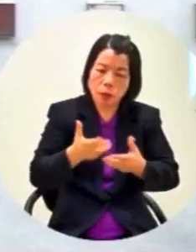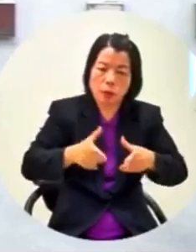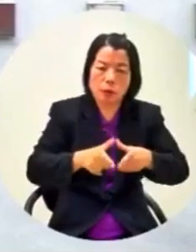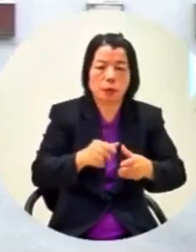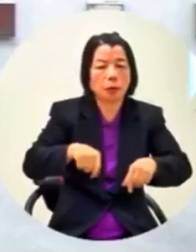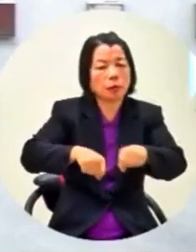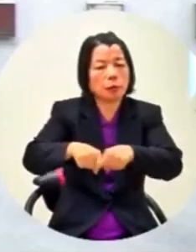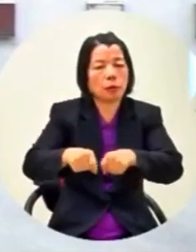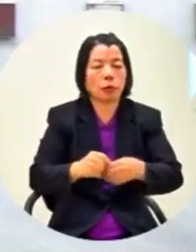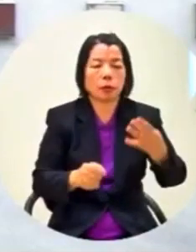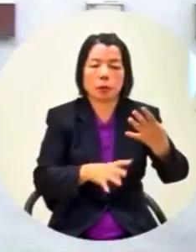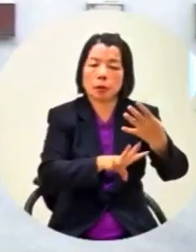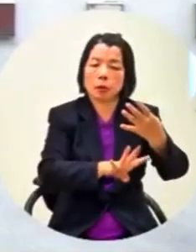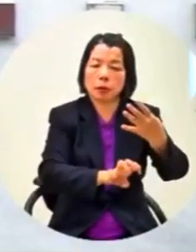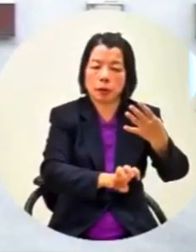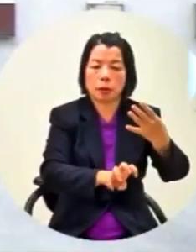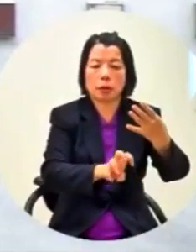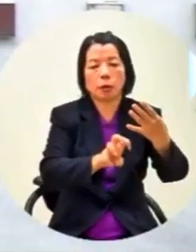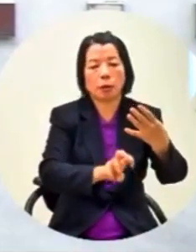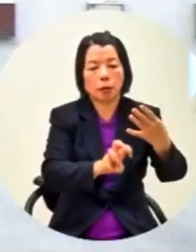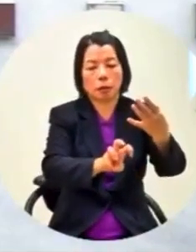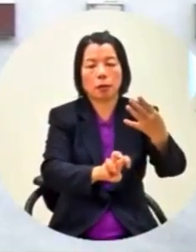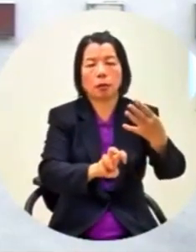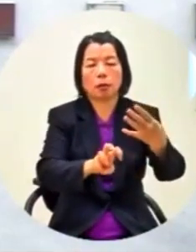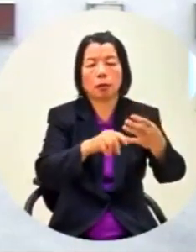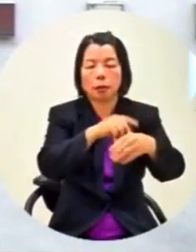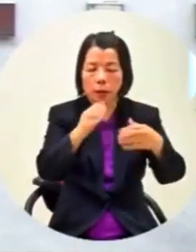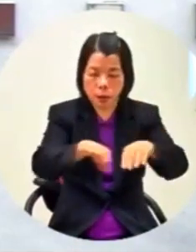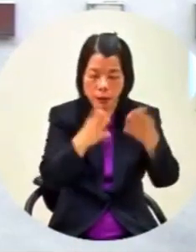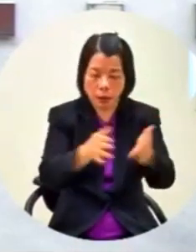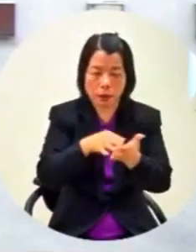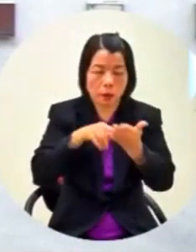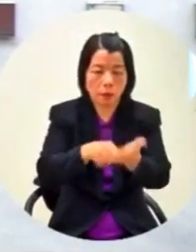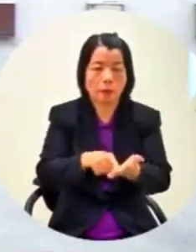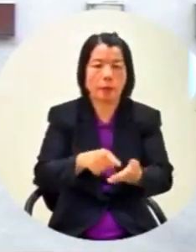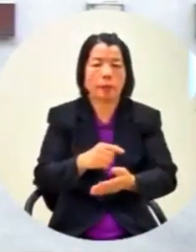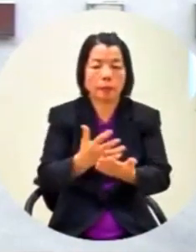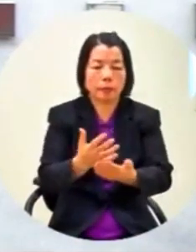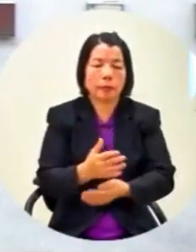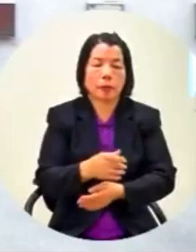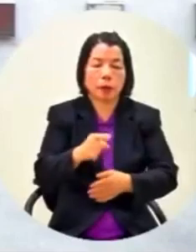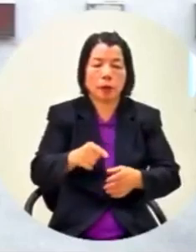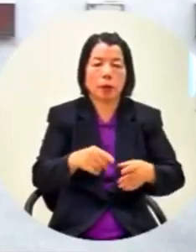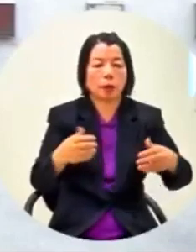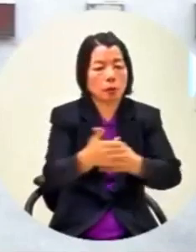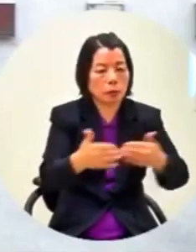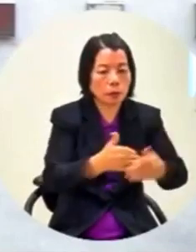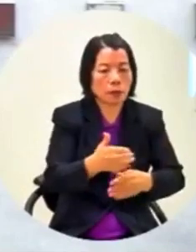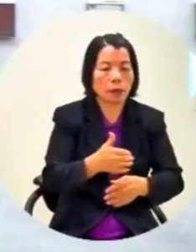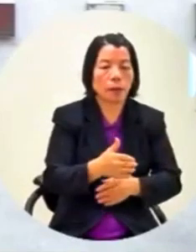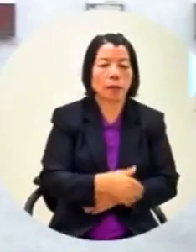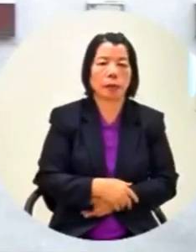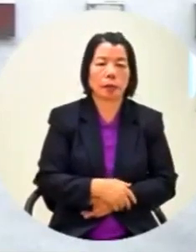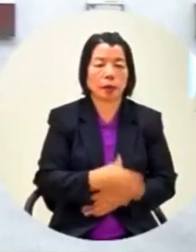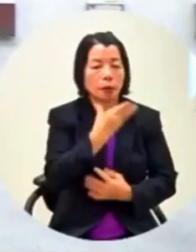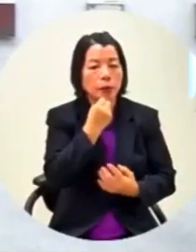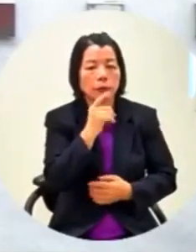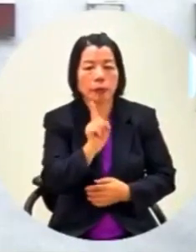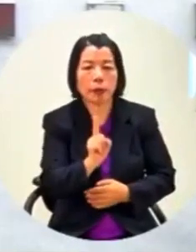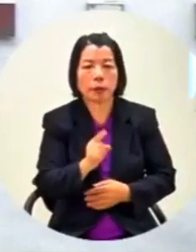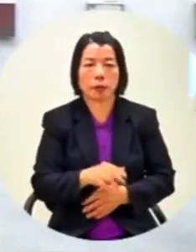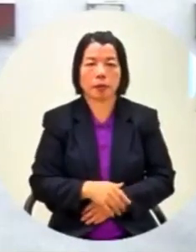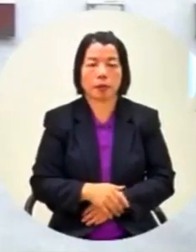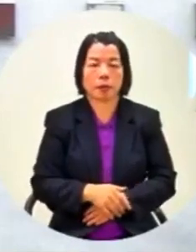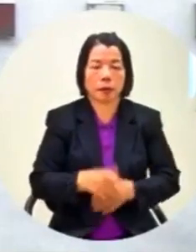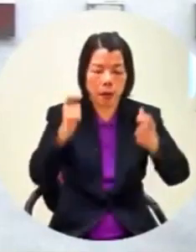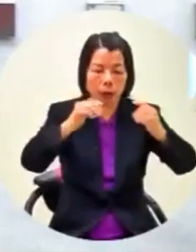于4月30号开始受理报名。在交通小确幸方面，我们高雄市政府路边